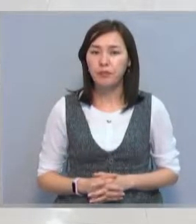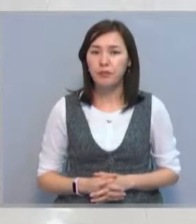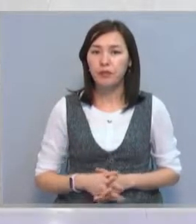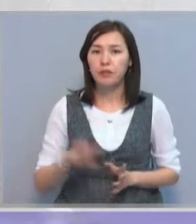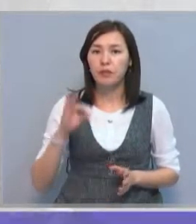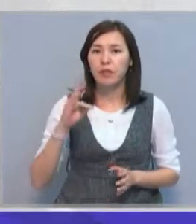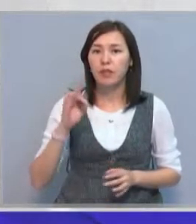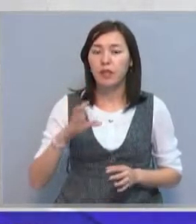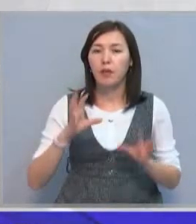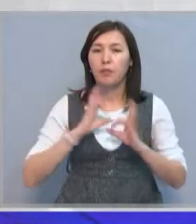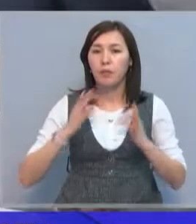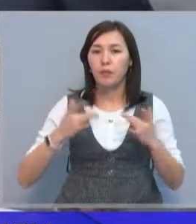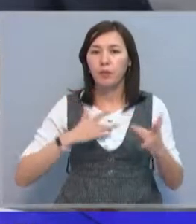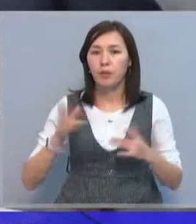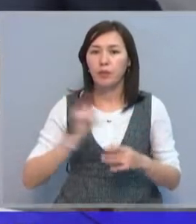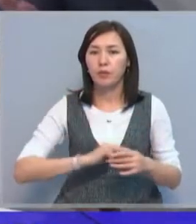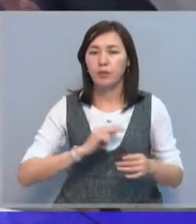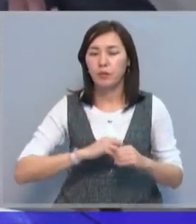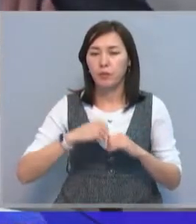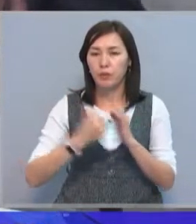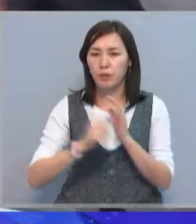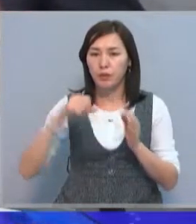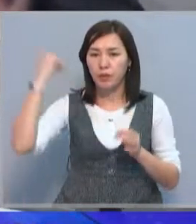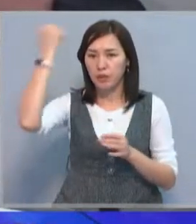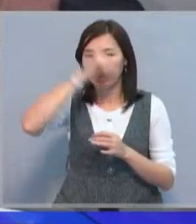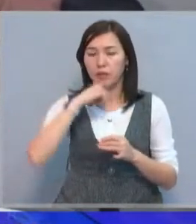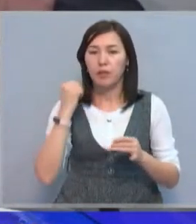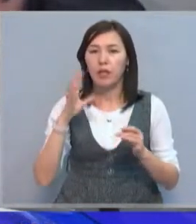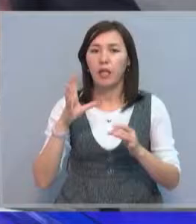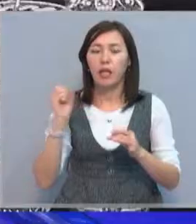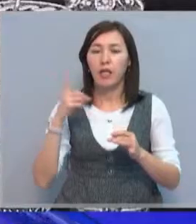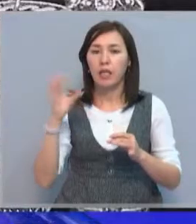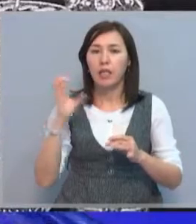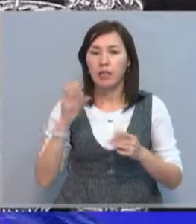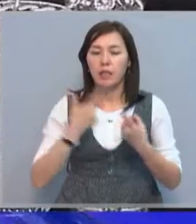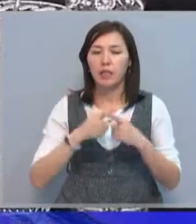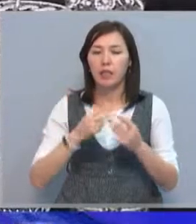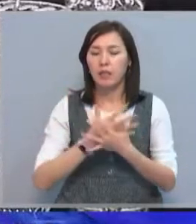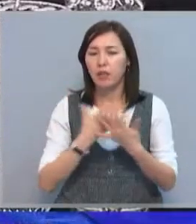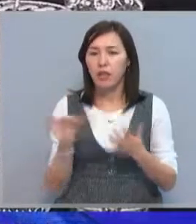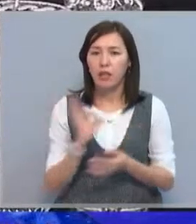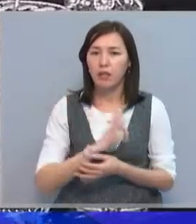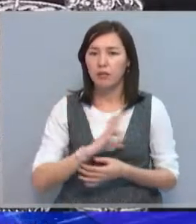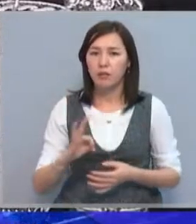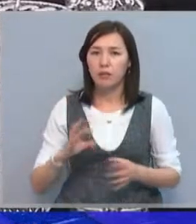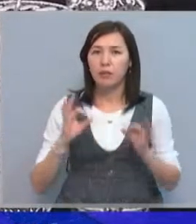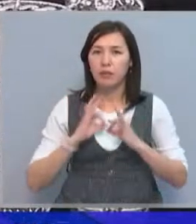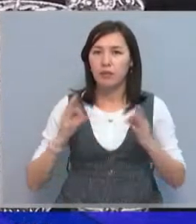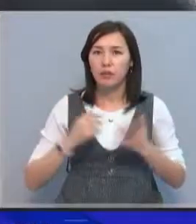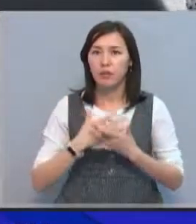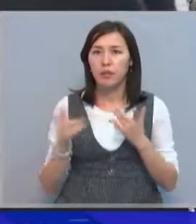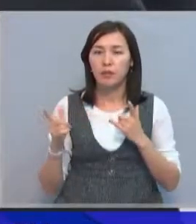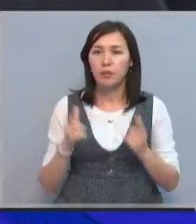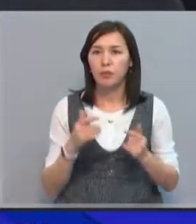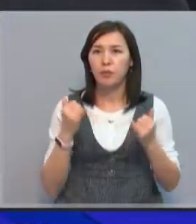Досжан Озарбаевтың зергерлік өнермен айналысқанына 16 жылға жуықтады. Таза алтын, күміс металдарынан көздің жауын алатын әшекей бұйымдарын